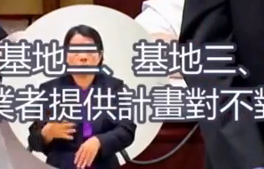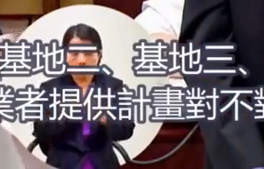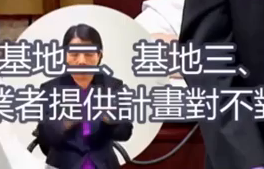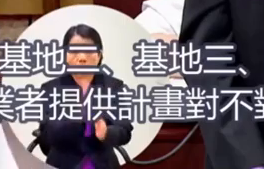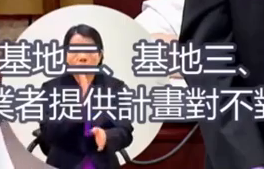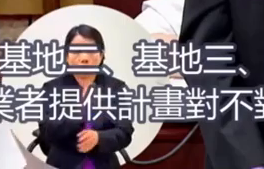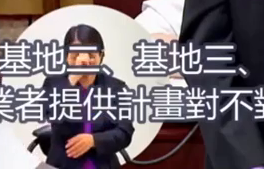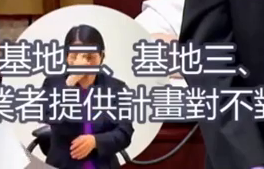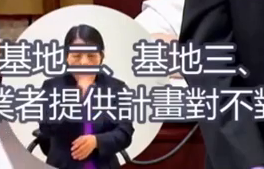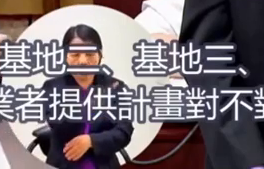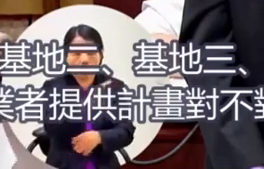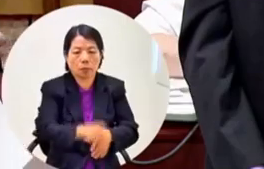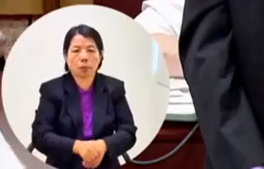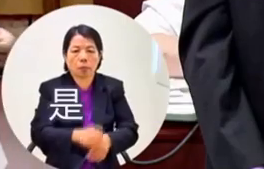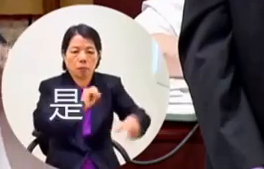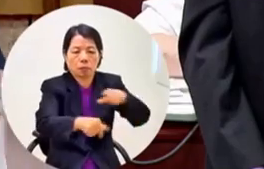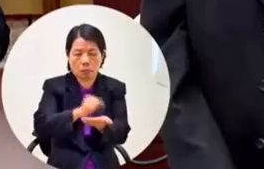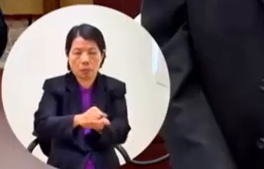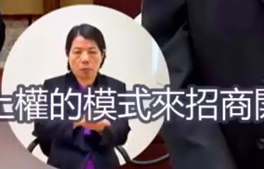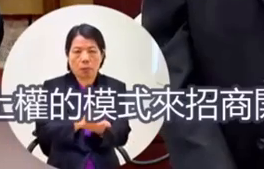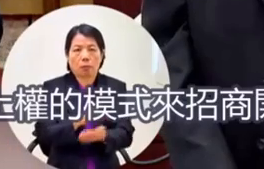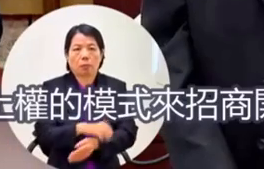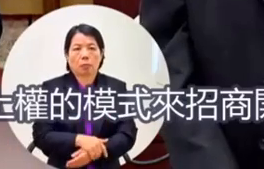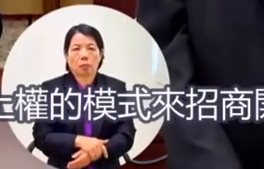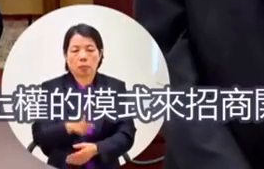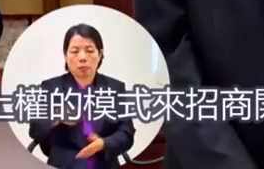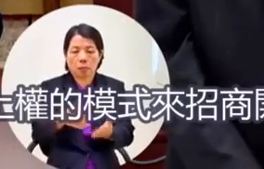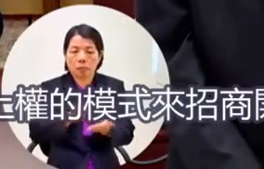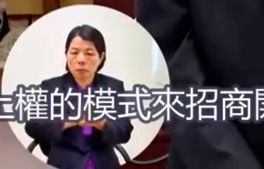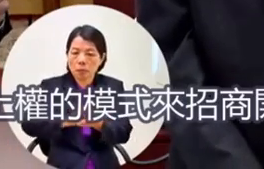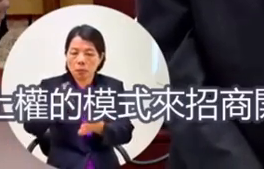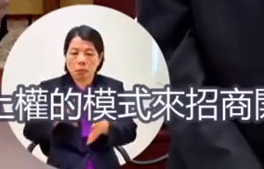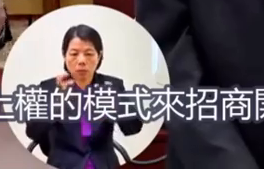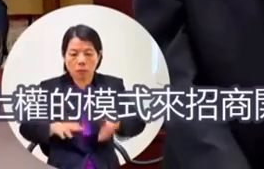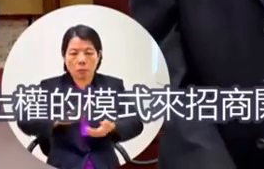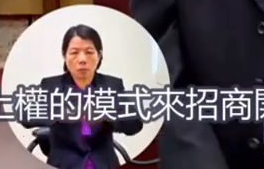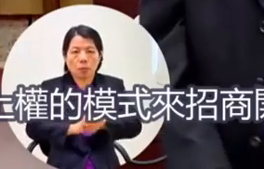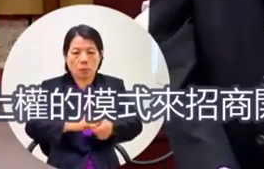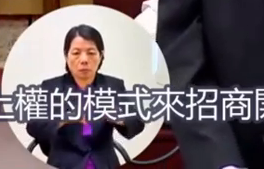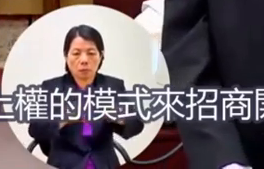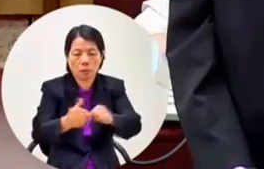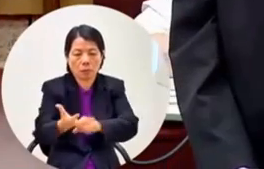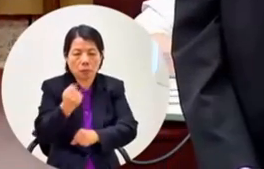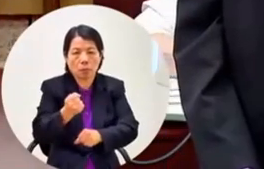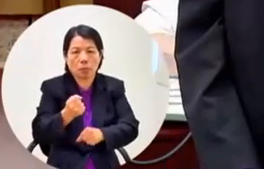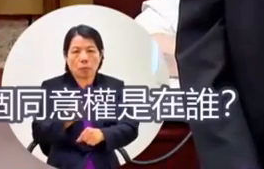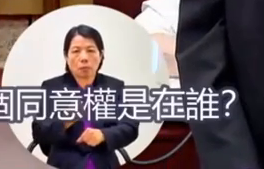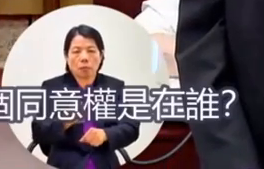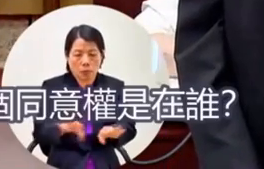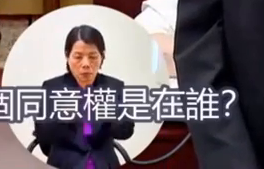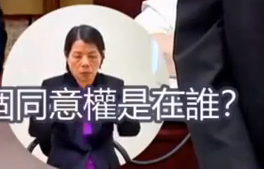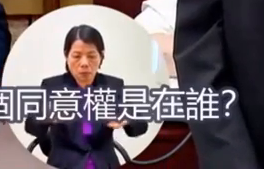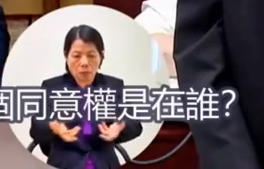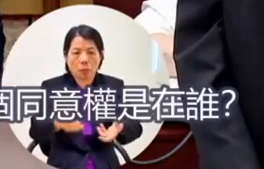是希望业者提供计划，对不对？ 是。 你们是采取用设定地上权的模式来招商开发，对不对？ 是。